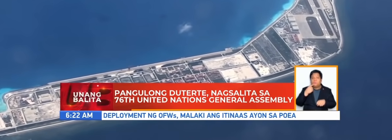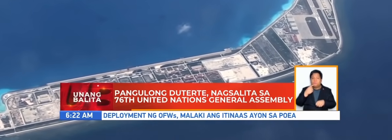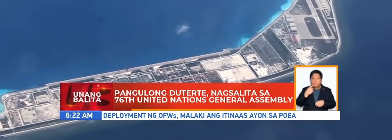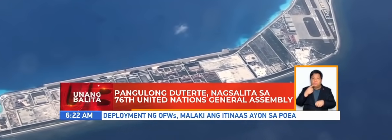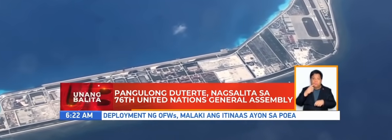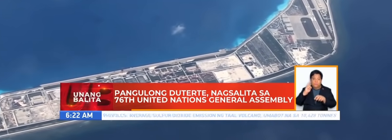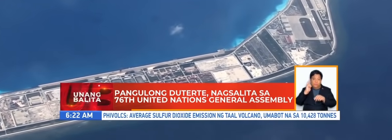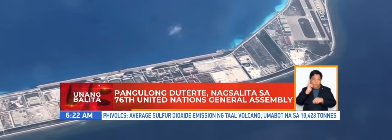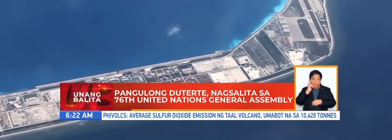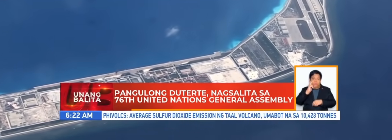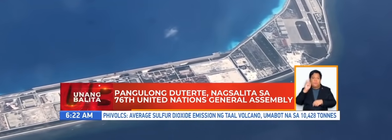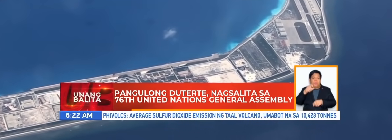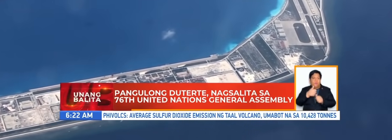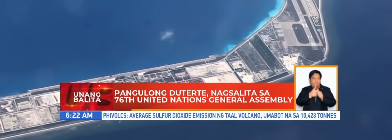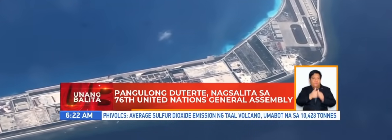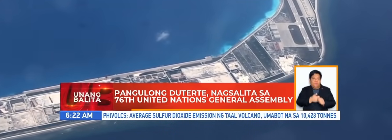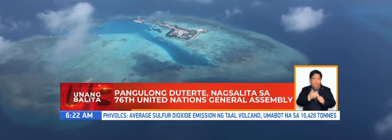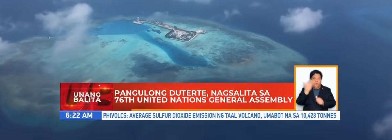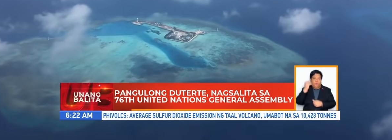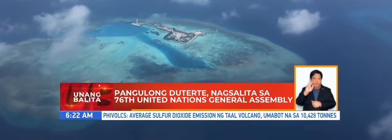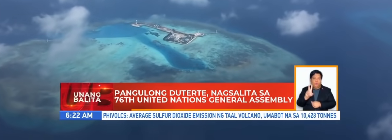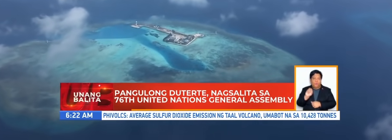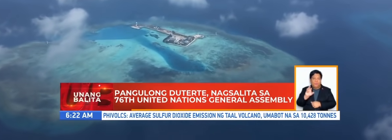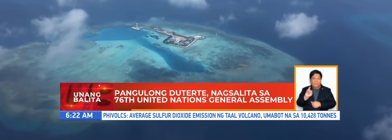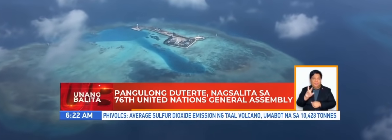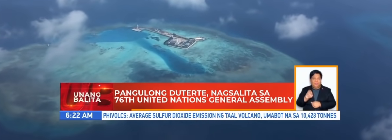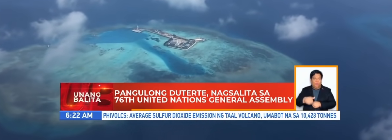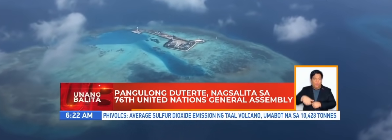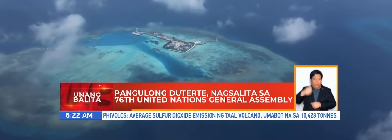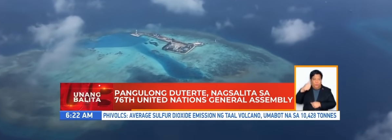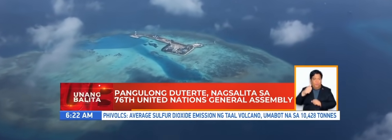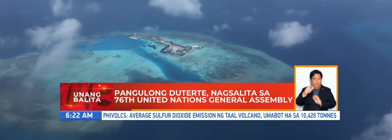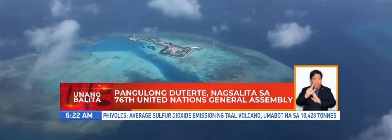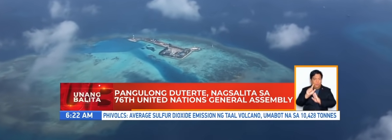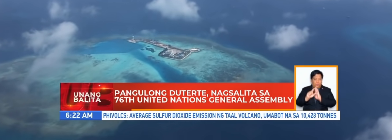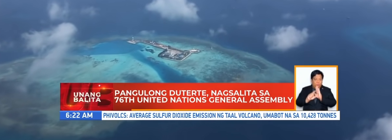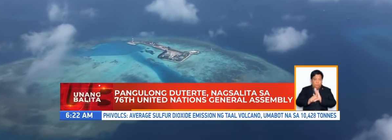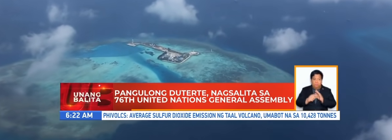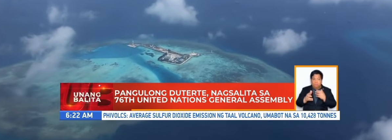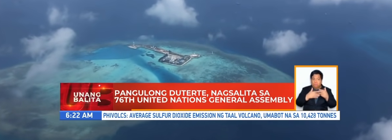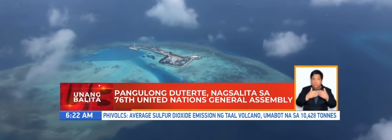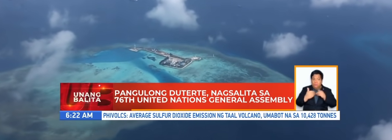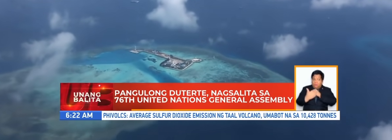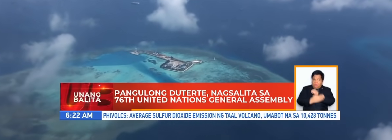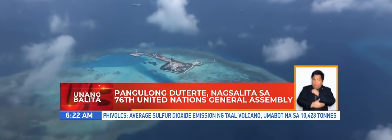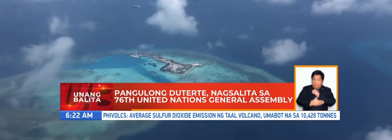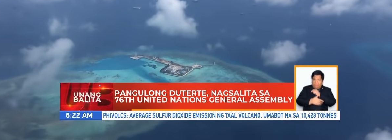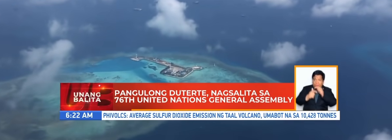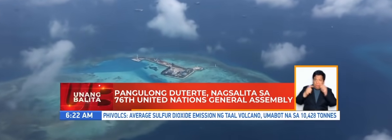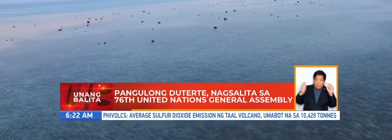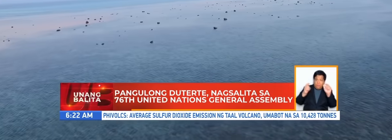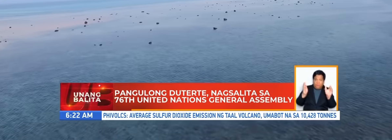Arbitral Award. Wala raw bansa, malaki man o maliit, ang makakabawa sa kahalagahan nito.